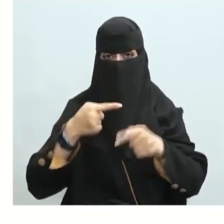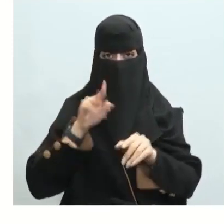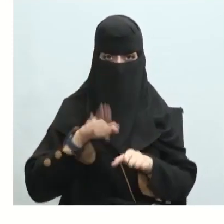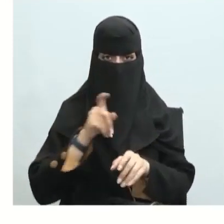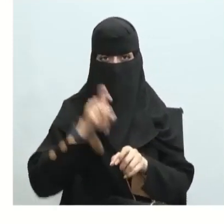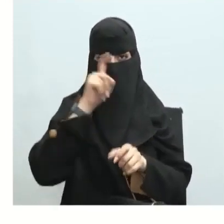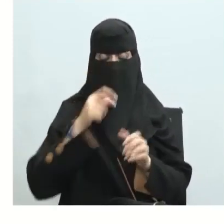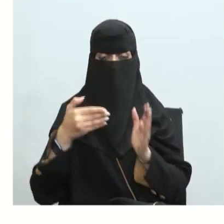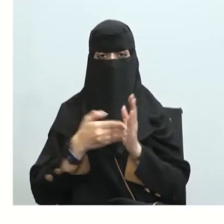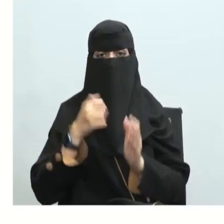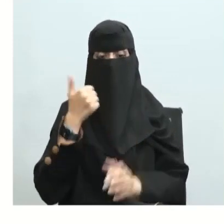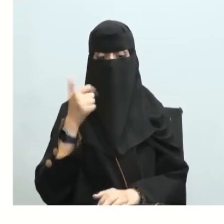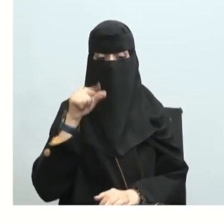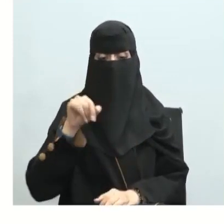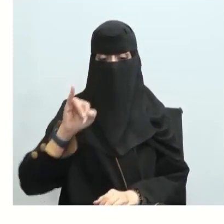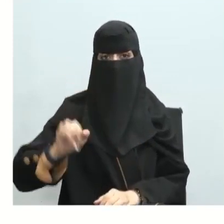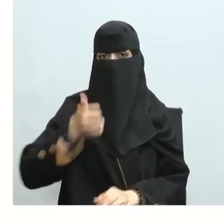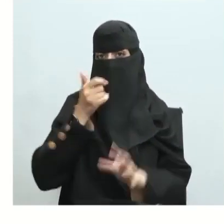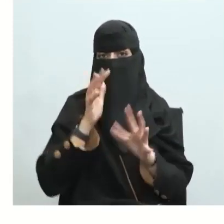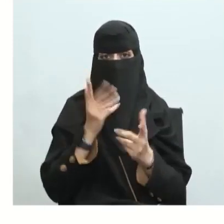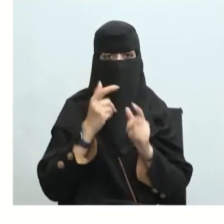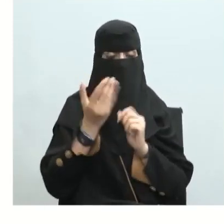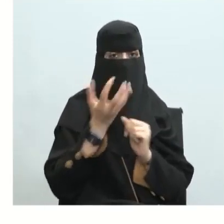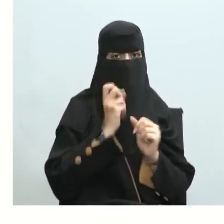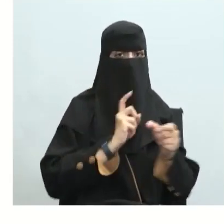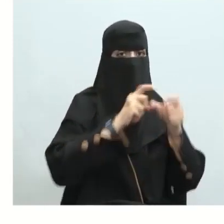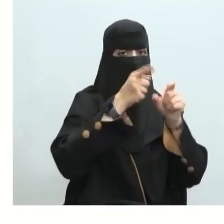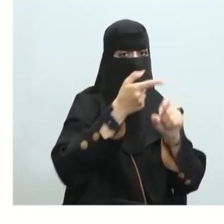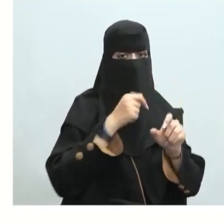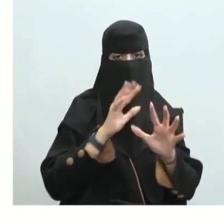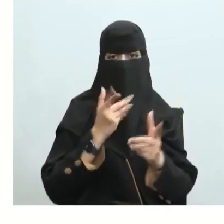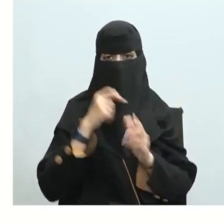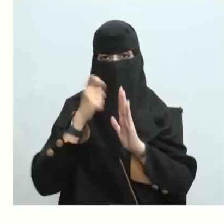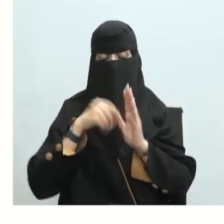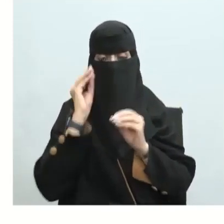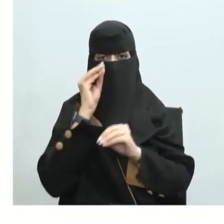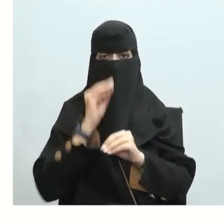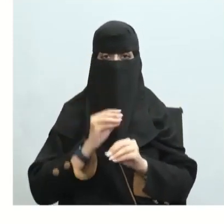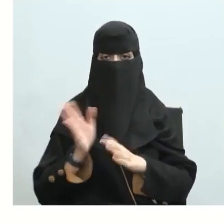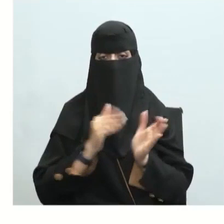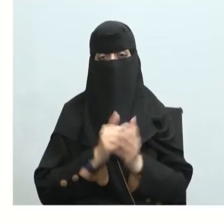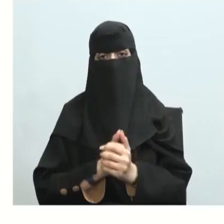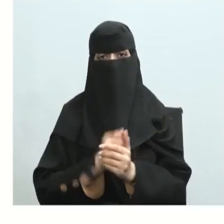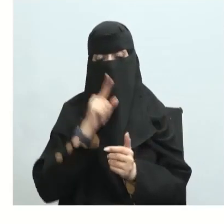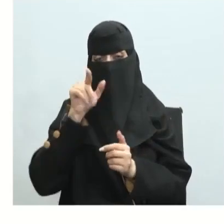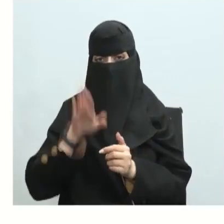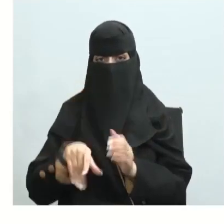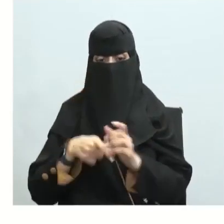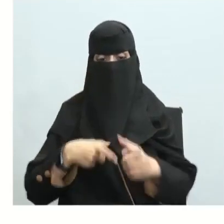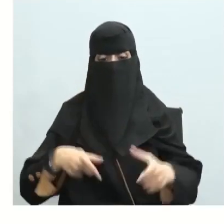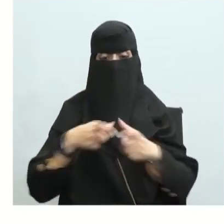السؤال السادس ما ايضا هنا ما القرارات والنتيجه التي توصل اليها قرارات والتوصيات التي توصل اليها في هذا